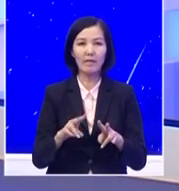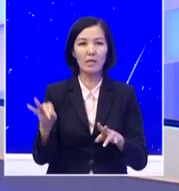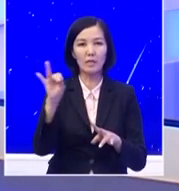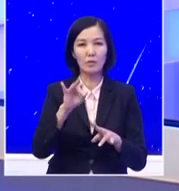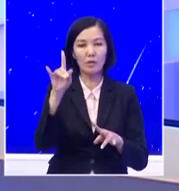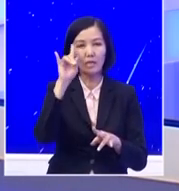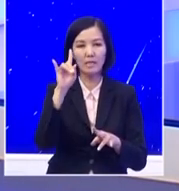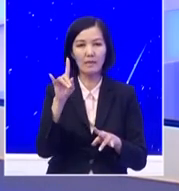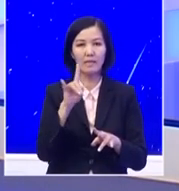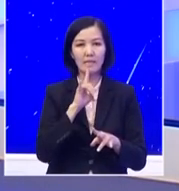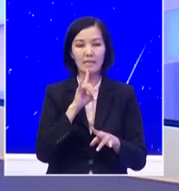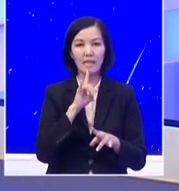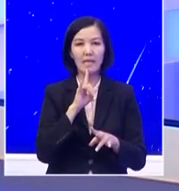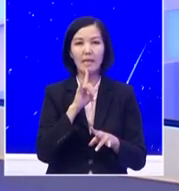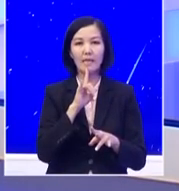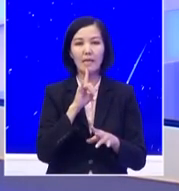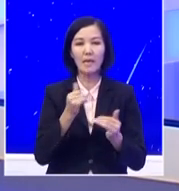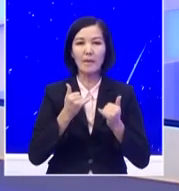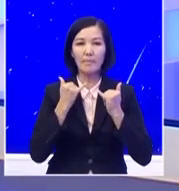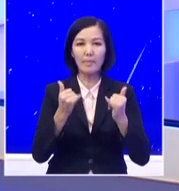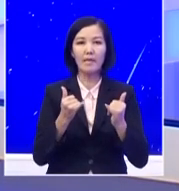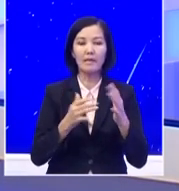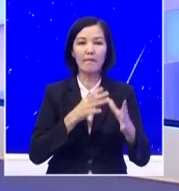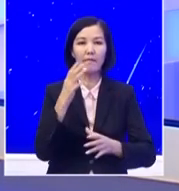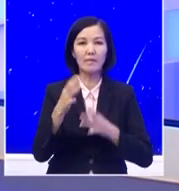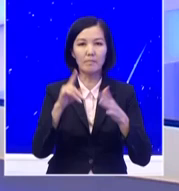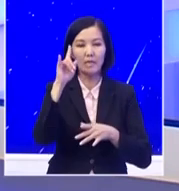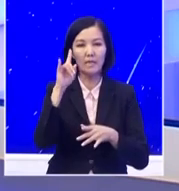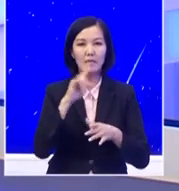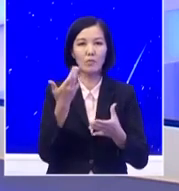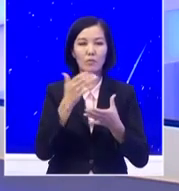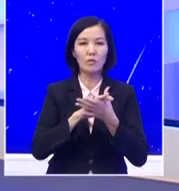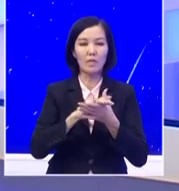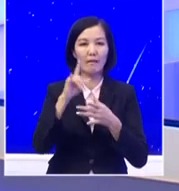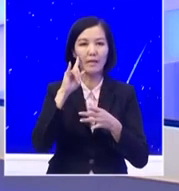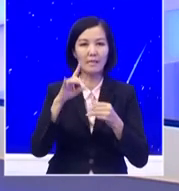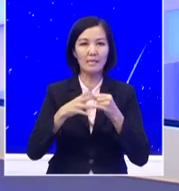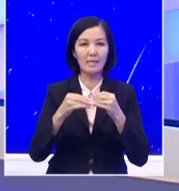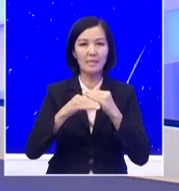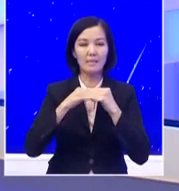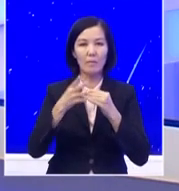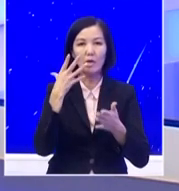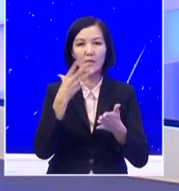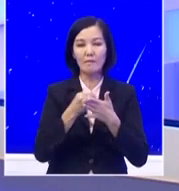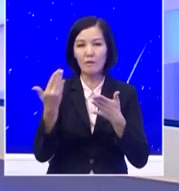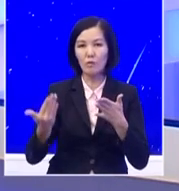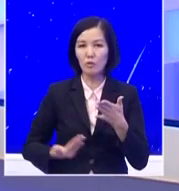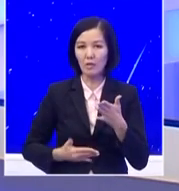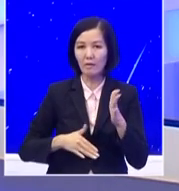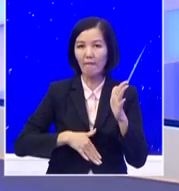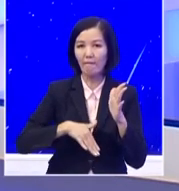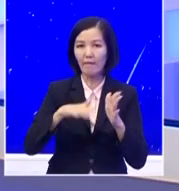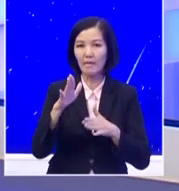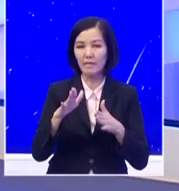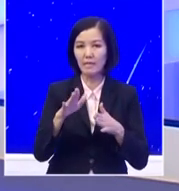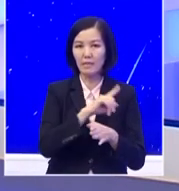Казахстана. Благодаря его достижениям весь мир узнал о казахской степи. За свою жизнь Жаксылы Кушкемпиров вырастил целую плеяду